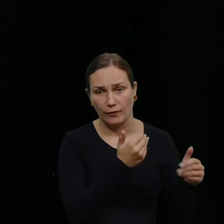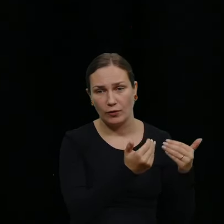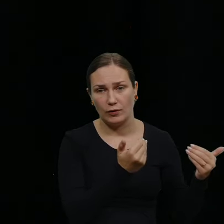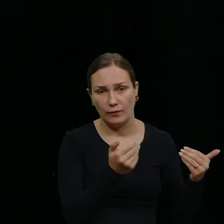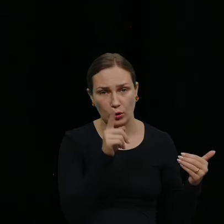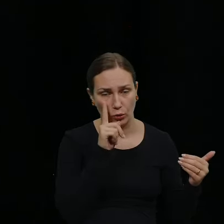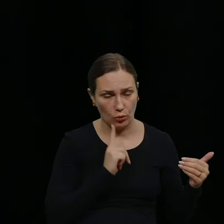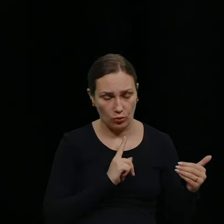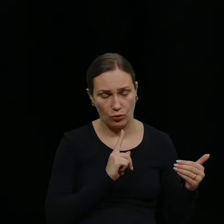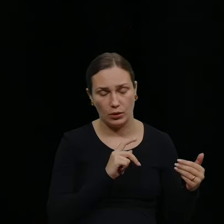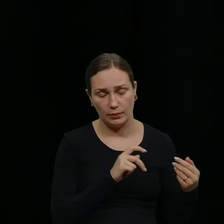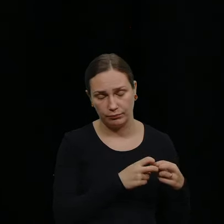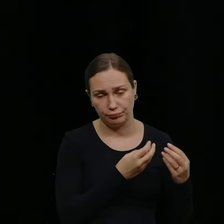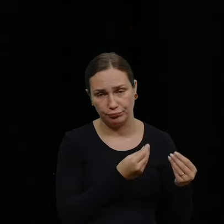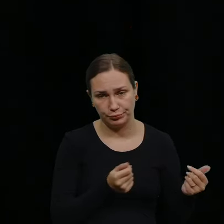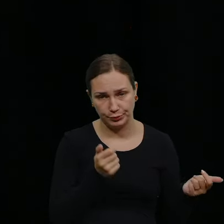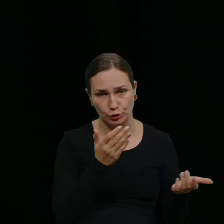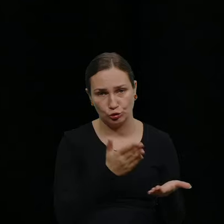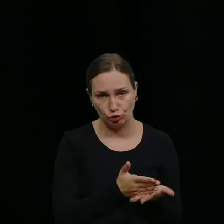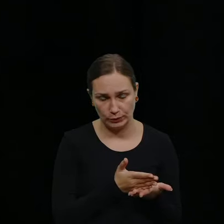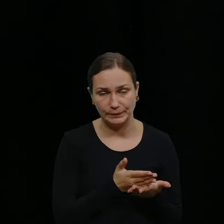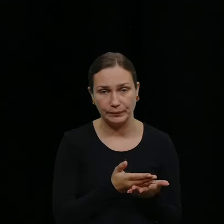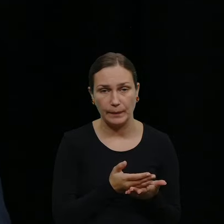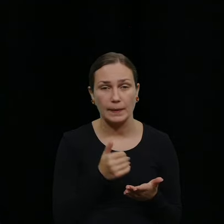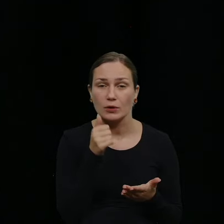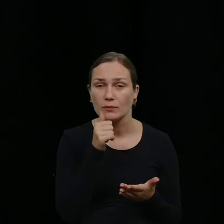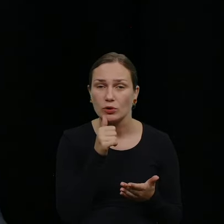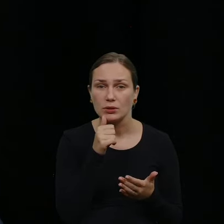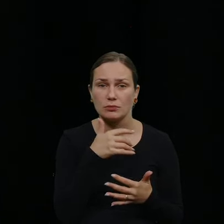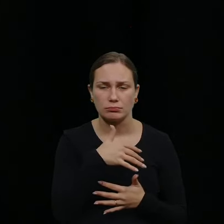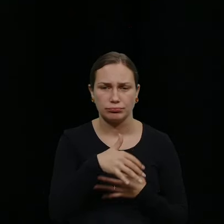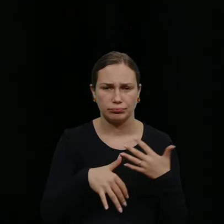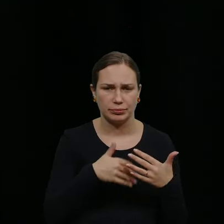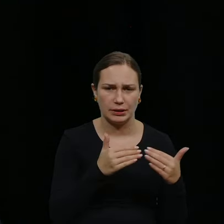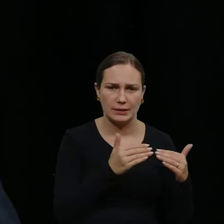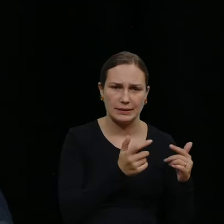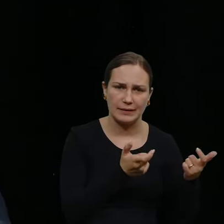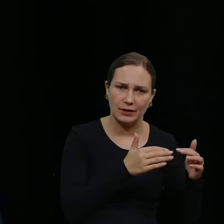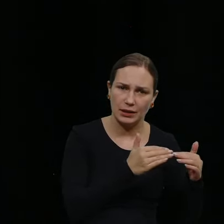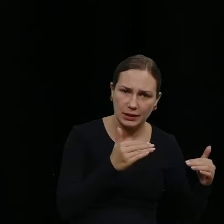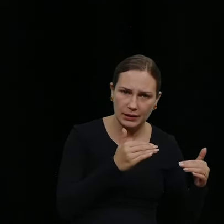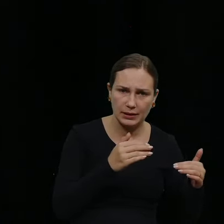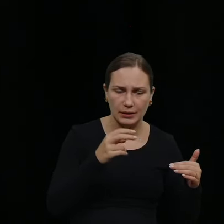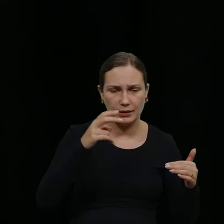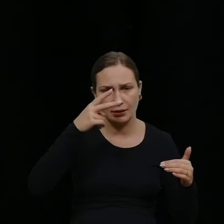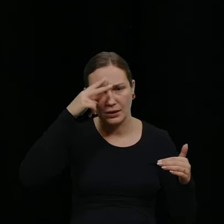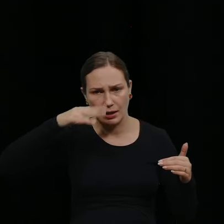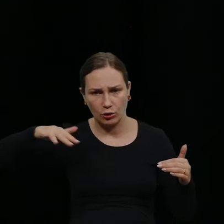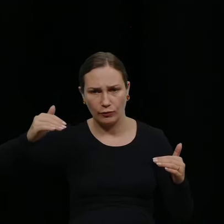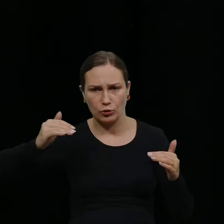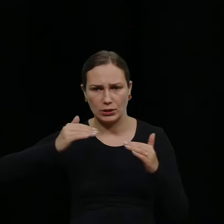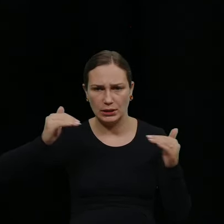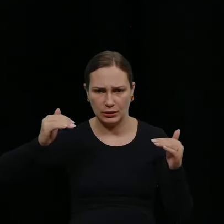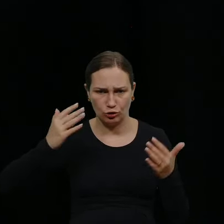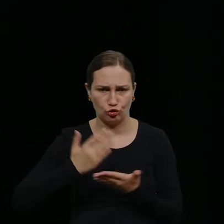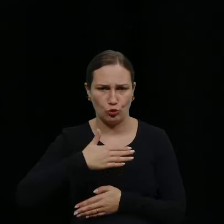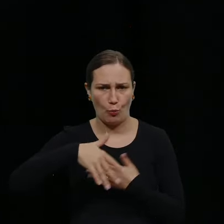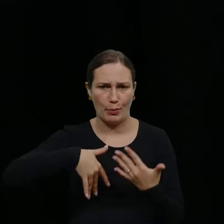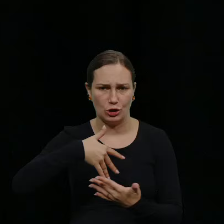žmonių interesai ir kartais, reiškia, dažnai žmonės net sumaišo tos lygius respublikinį lygį